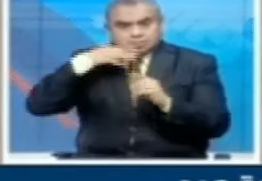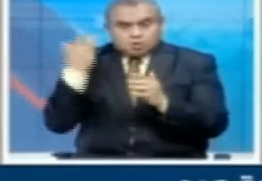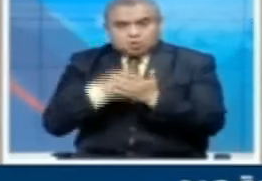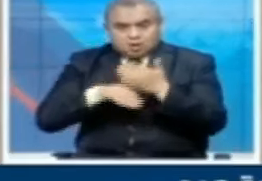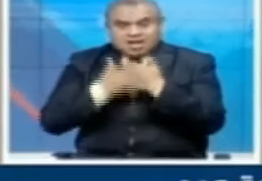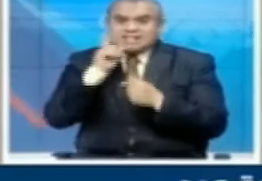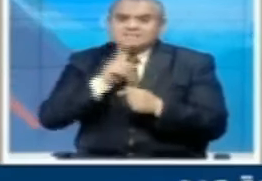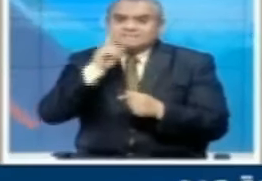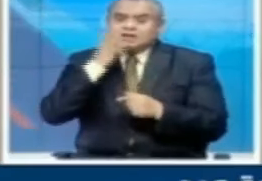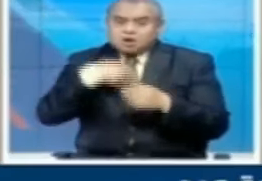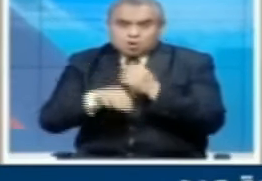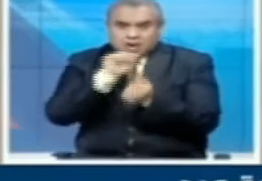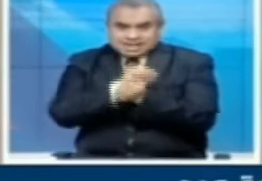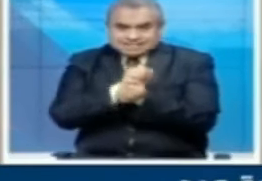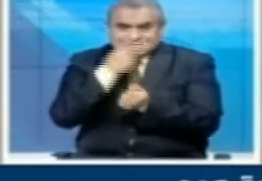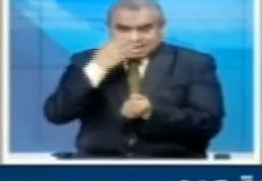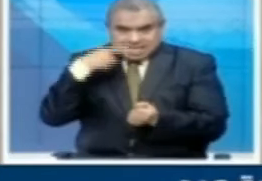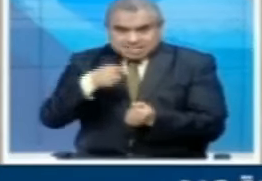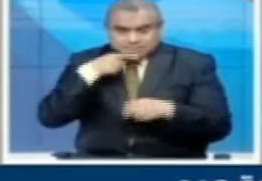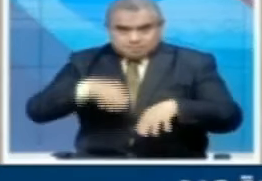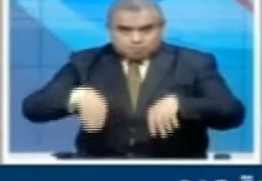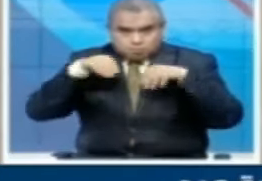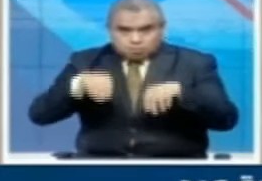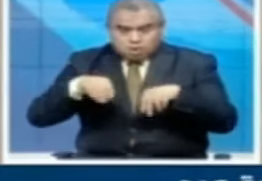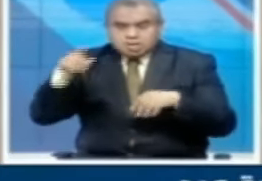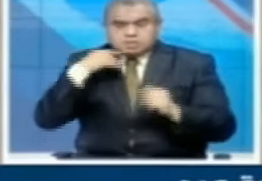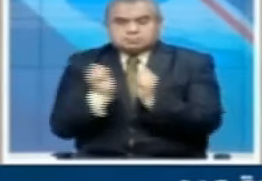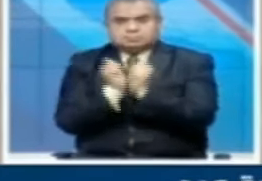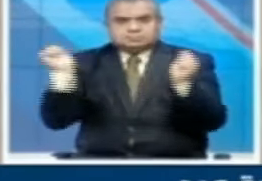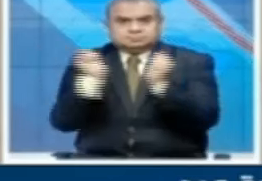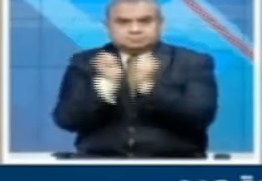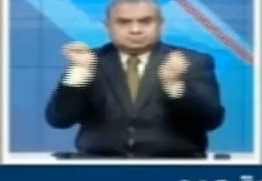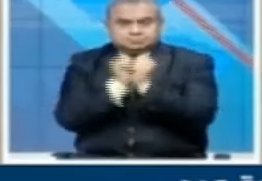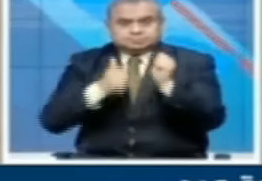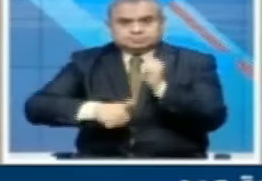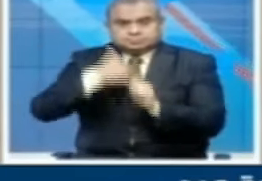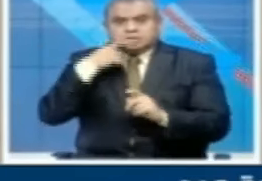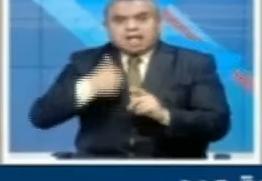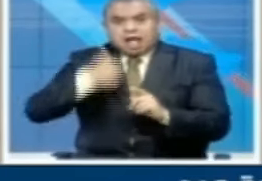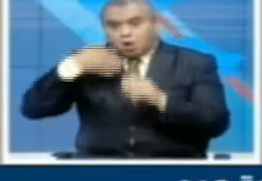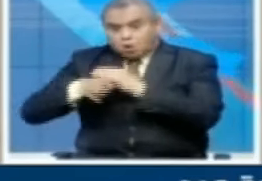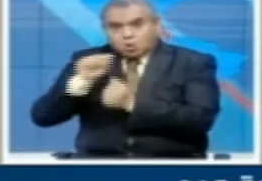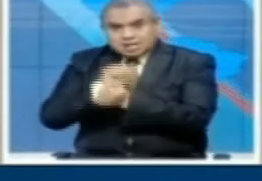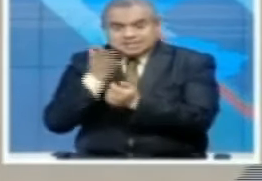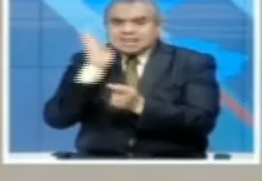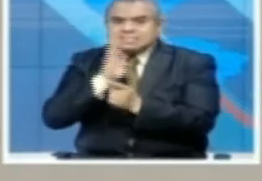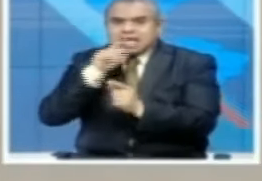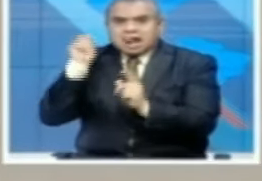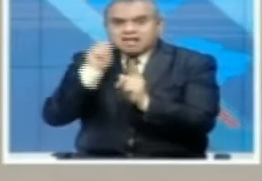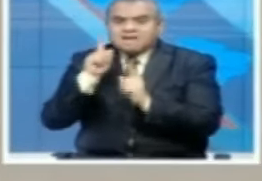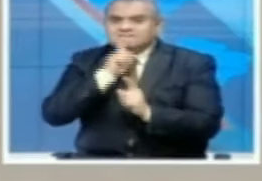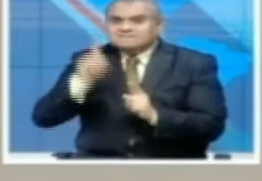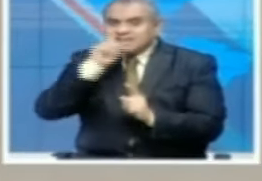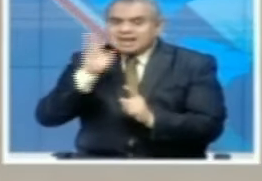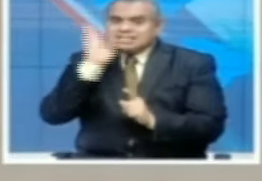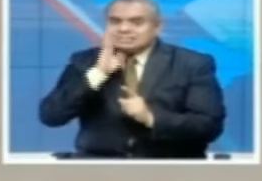تعطي فرصة للنزلاء ممن تنطبق عليهم شروط العفو للبداية من جديد بعد أن تم تأهيلهم وإصلاحهم داخل مراكز الإصلاح